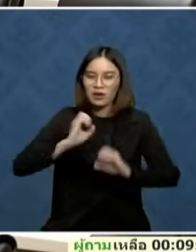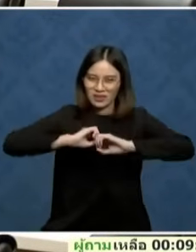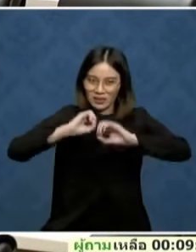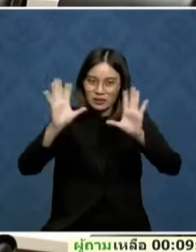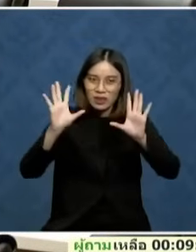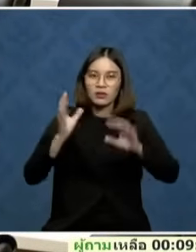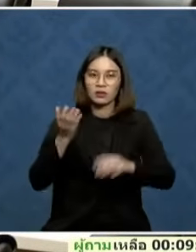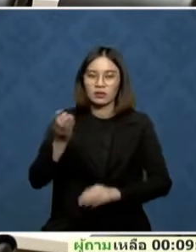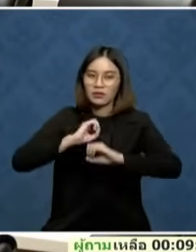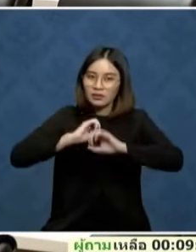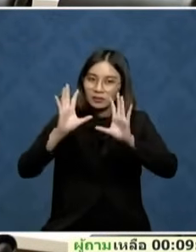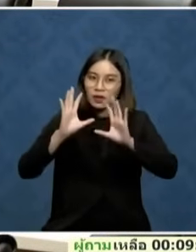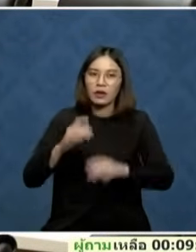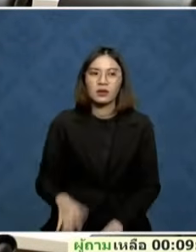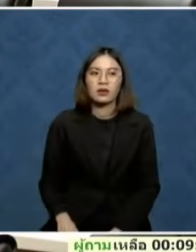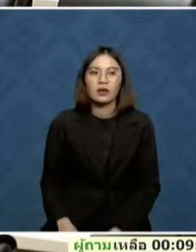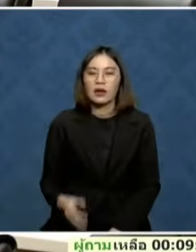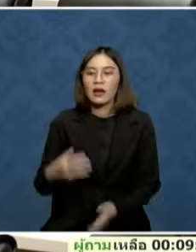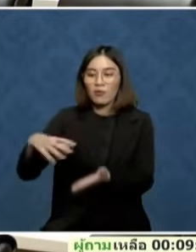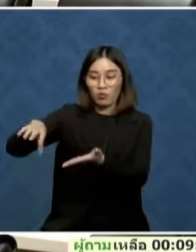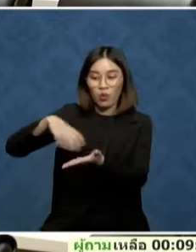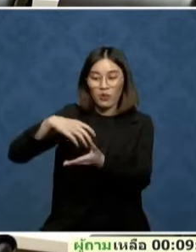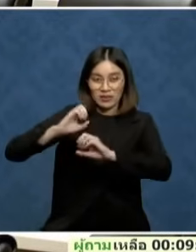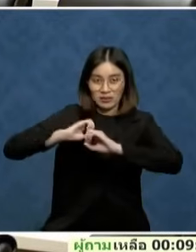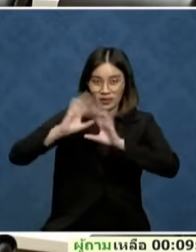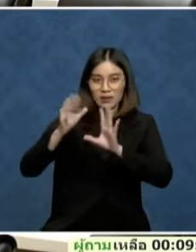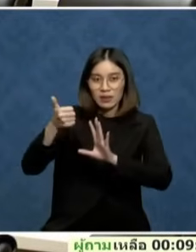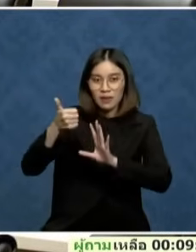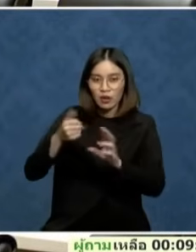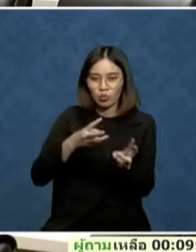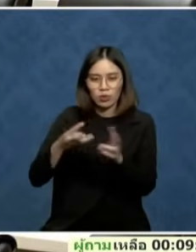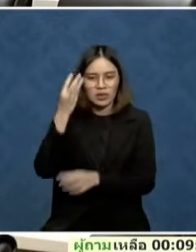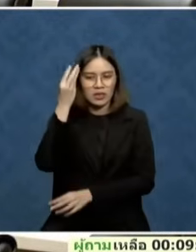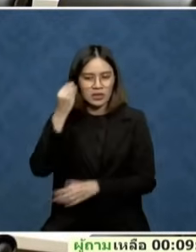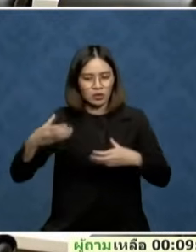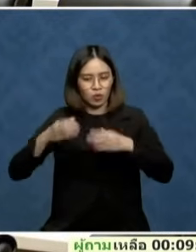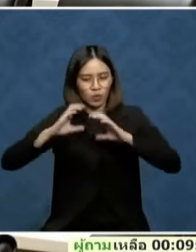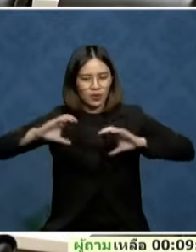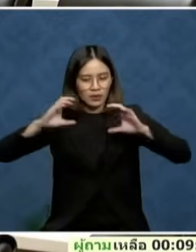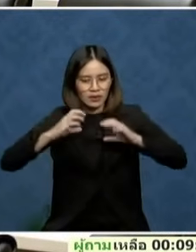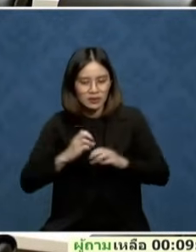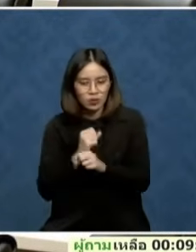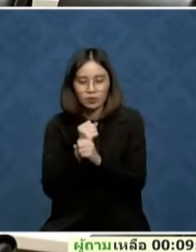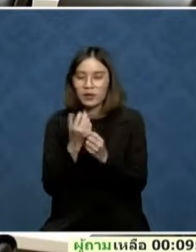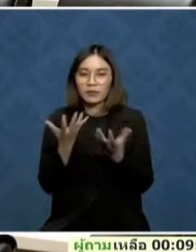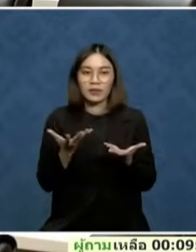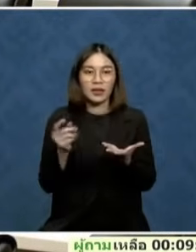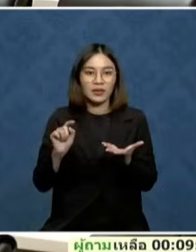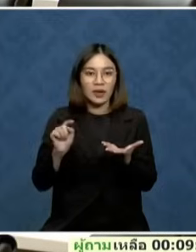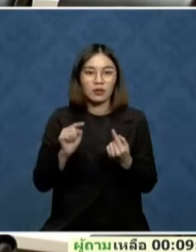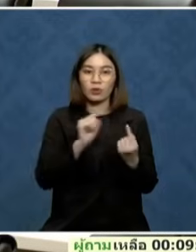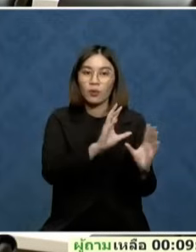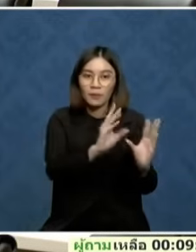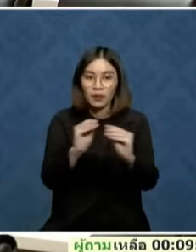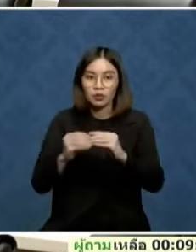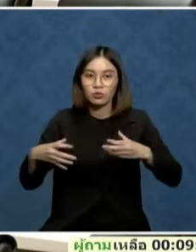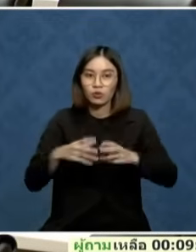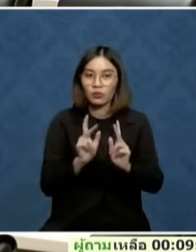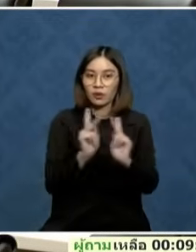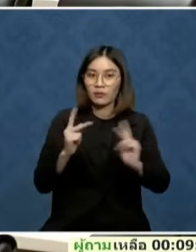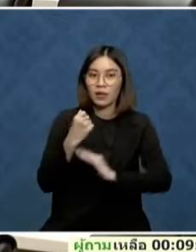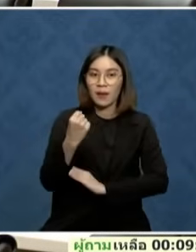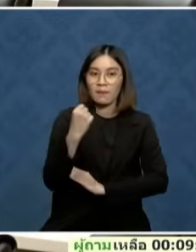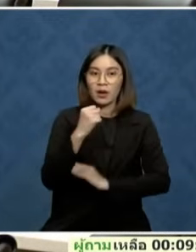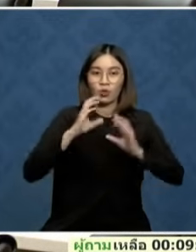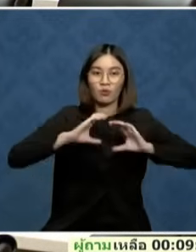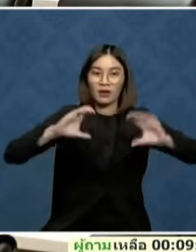องนี้ท่านสามารถให้ความชัดเจนได้ไหมว่าจุดยืนของรัฐบาลเรื่องนี้คืออะไรในการประชุมกรรมาธิการความมั่นคงแห่